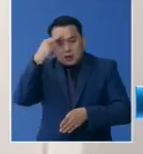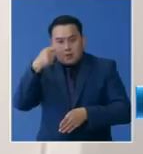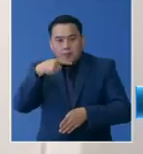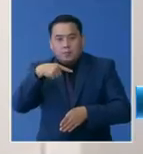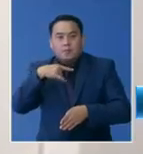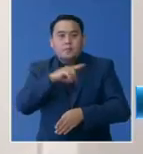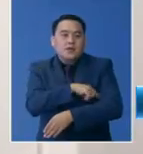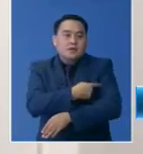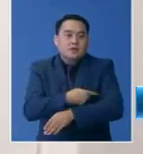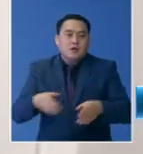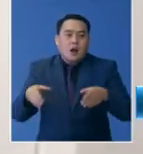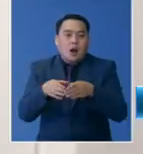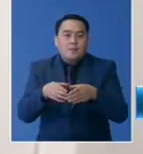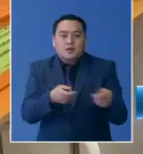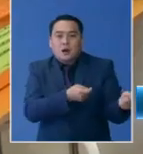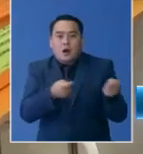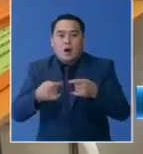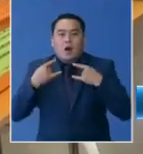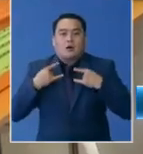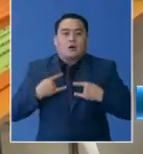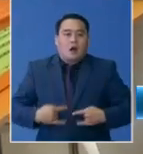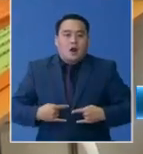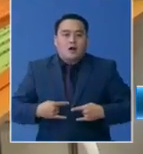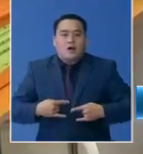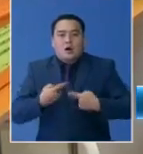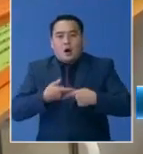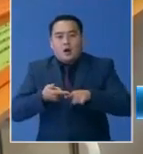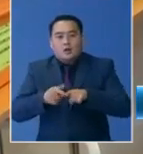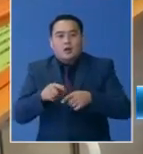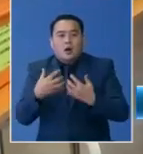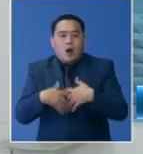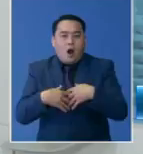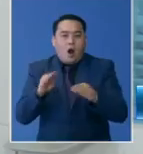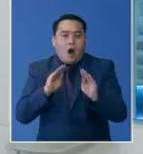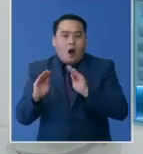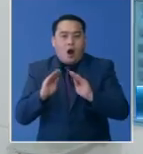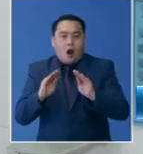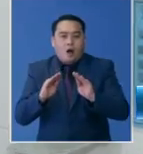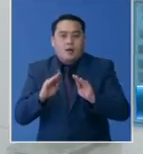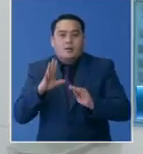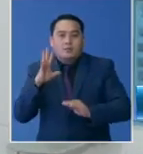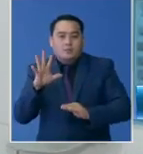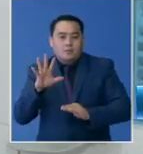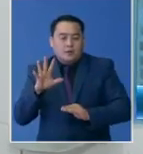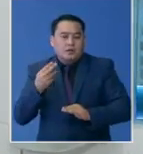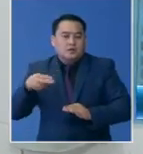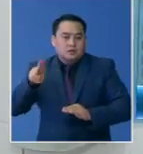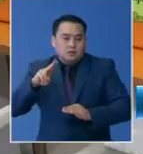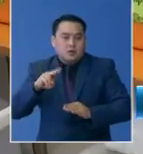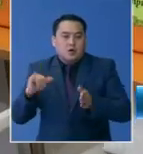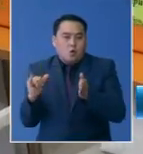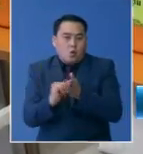медициналық компанияларынікі. Рентген, флюорографиялық, маммографиялық қондырғылар мен 5D үлгісіндегі ультрадыбыстық аппараттар